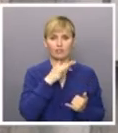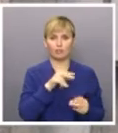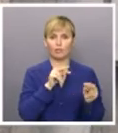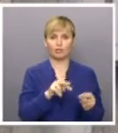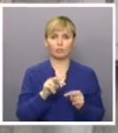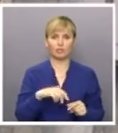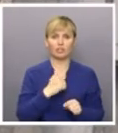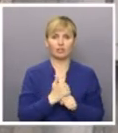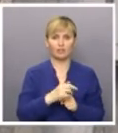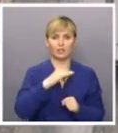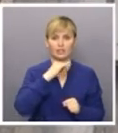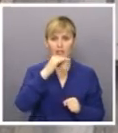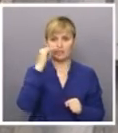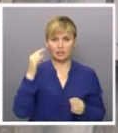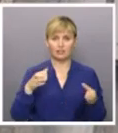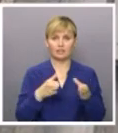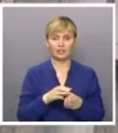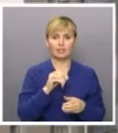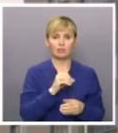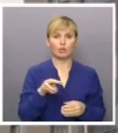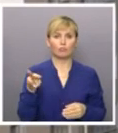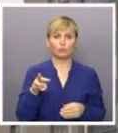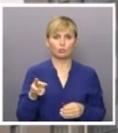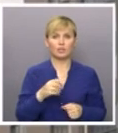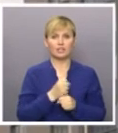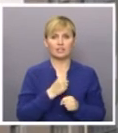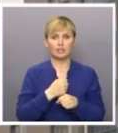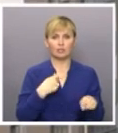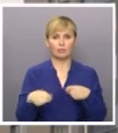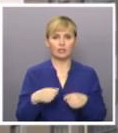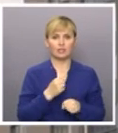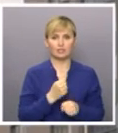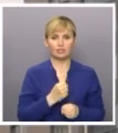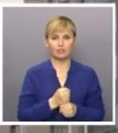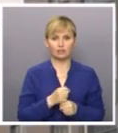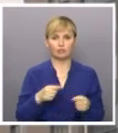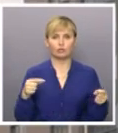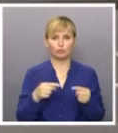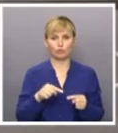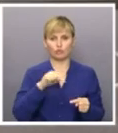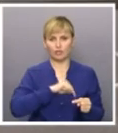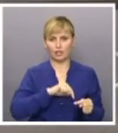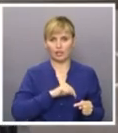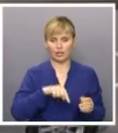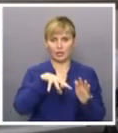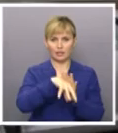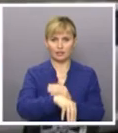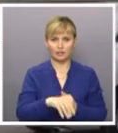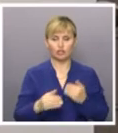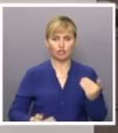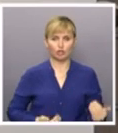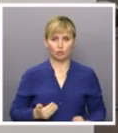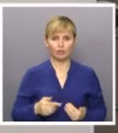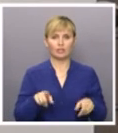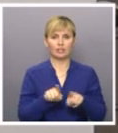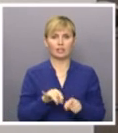наблюдениям главы Казахстанской федерации недвижимости Ермека Мусрепова, сделки на рынке носят исключительно точечный характер, как в сегменте жилой недвижимости,